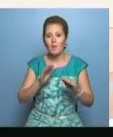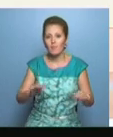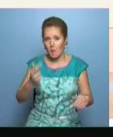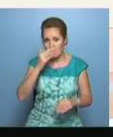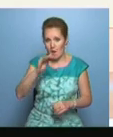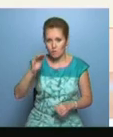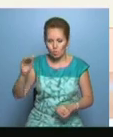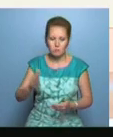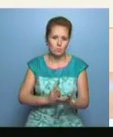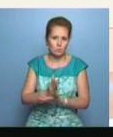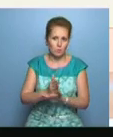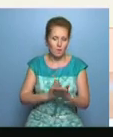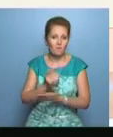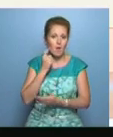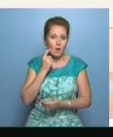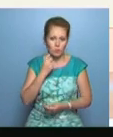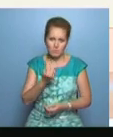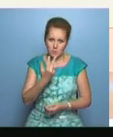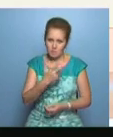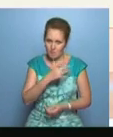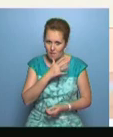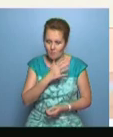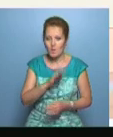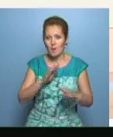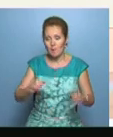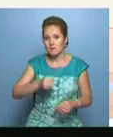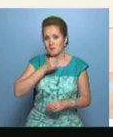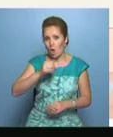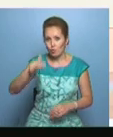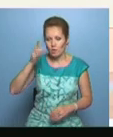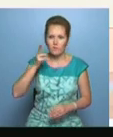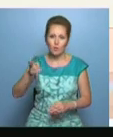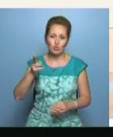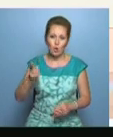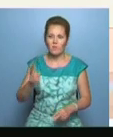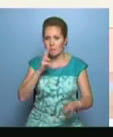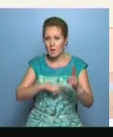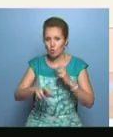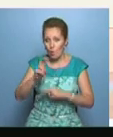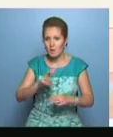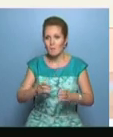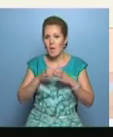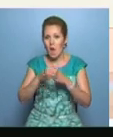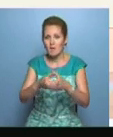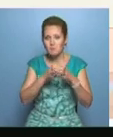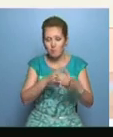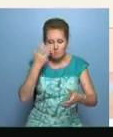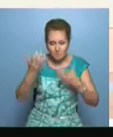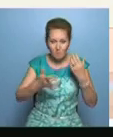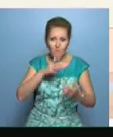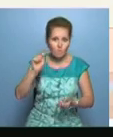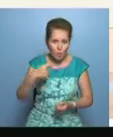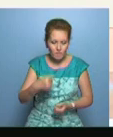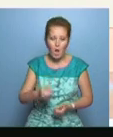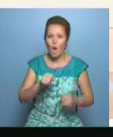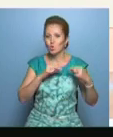при военно-патриотическом клубе «Гвардия». Ребята постарше выезжают в поисковые экспедиции по местам боев Великой Отечественной, а трудовой десант